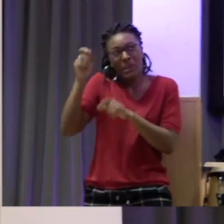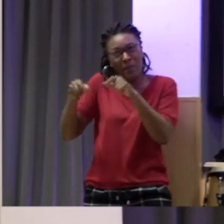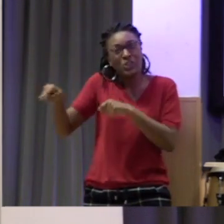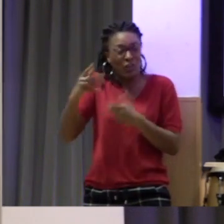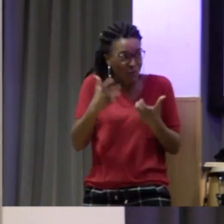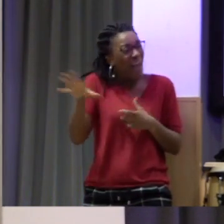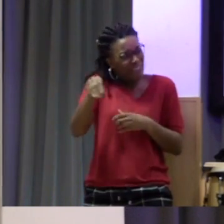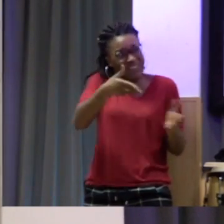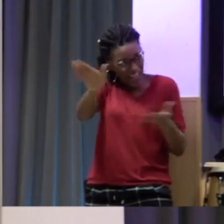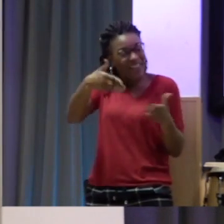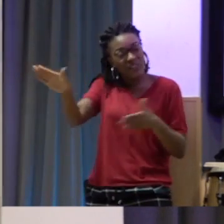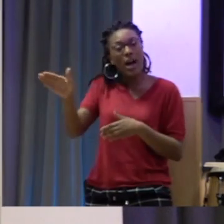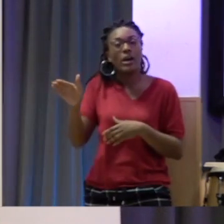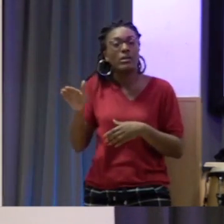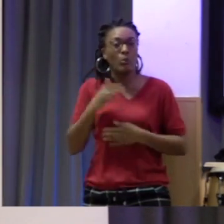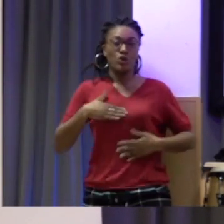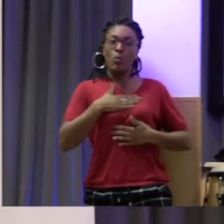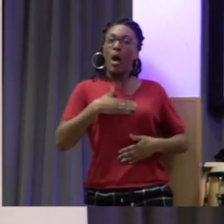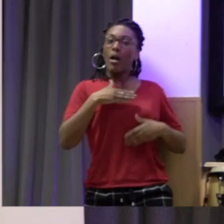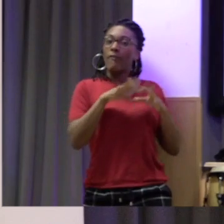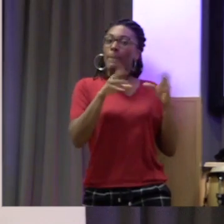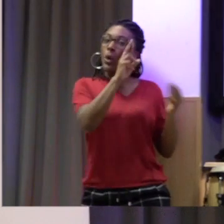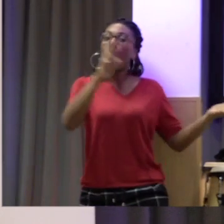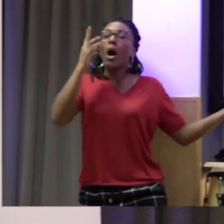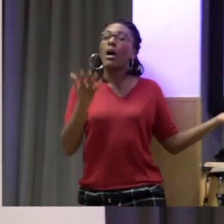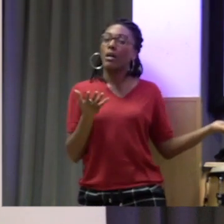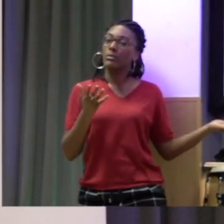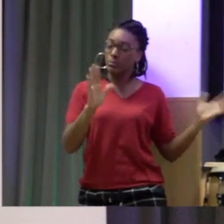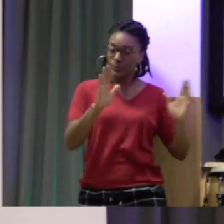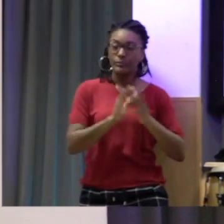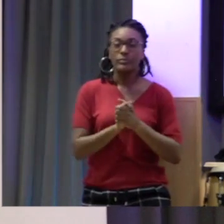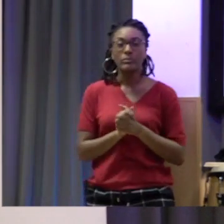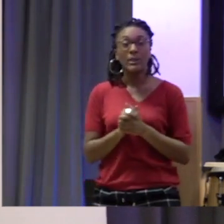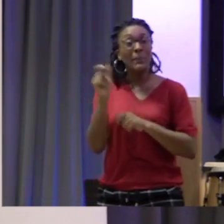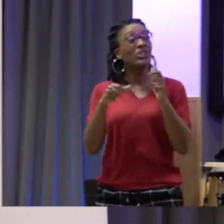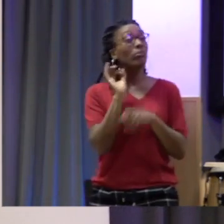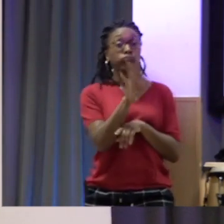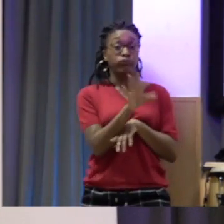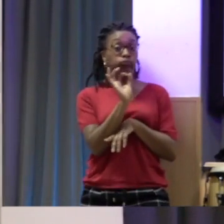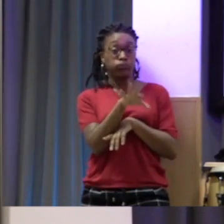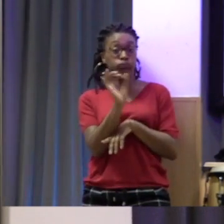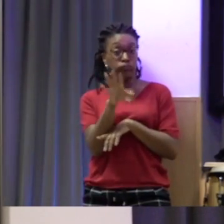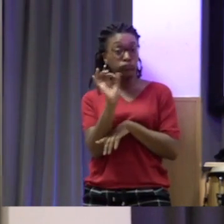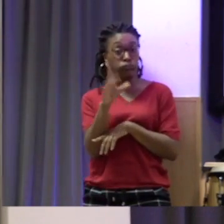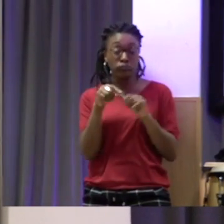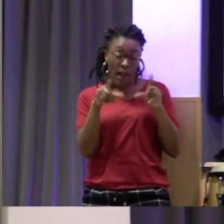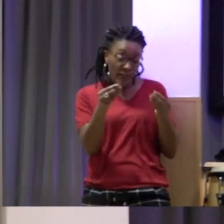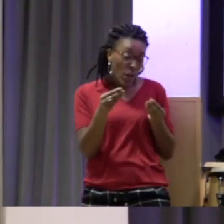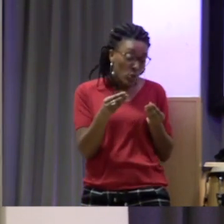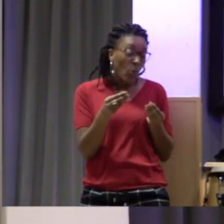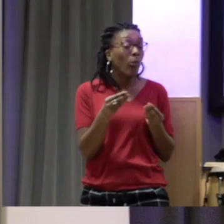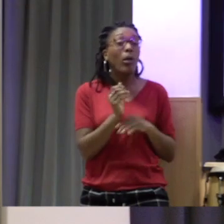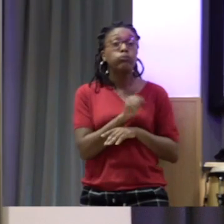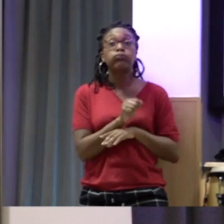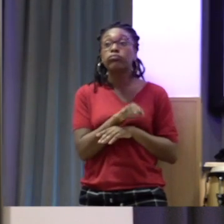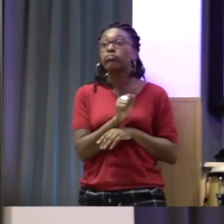sa joie dans cette famille royale. Ce fut le premier refus, car l'invitation rencontre une